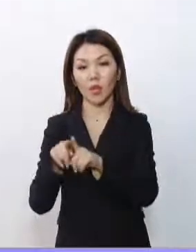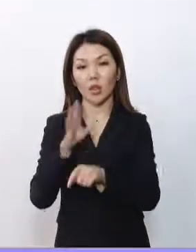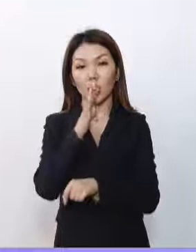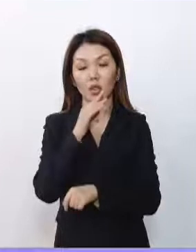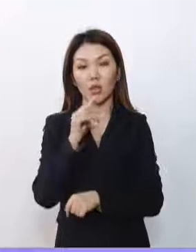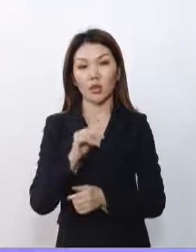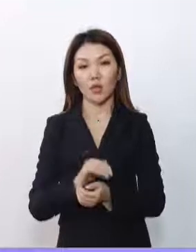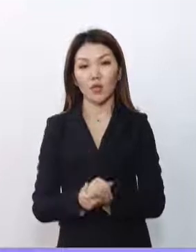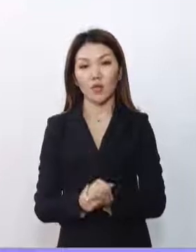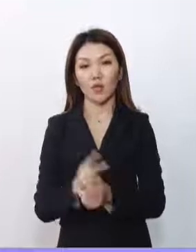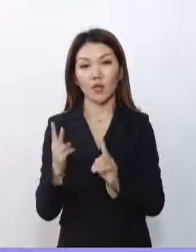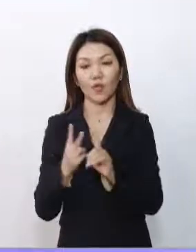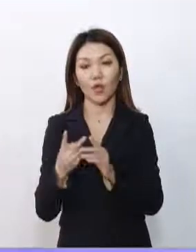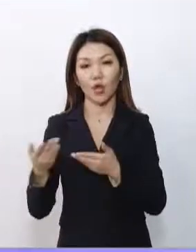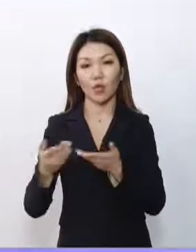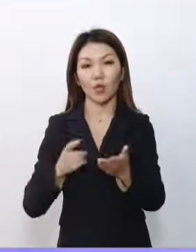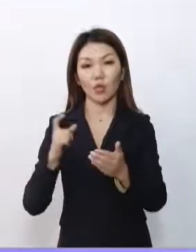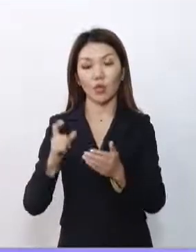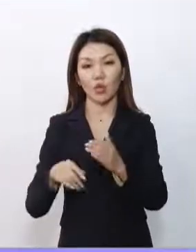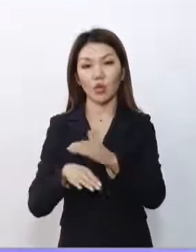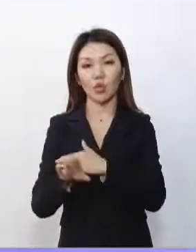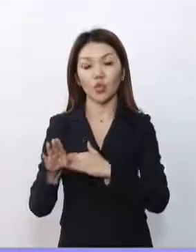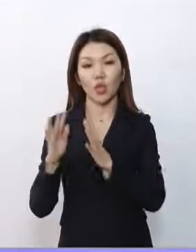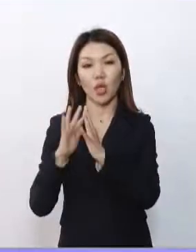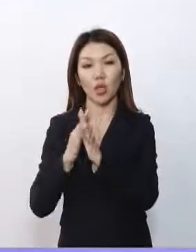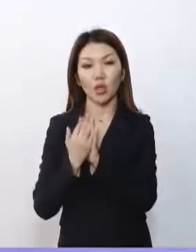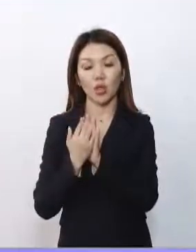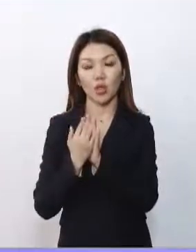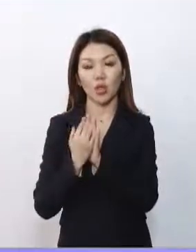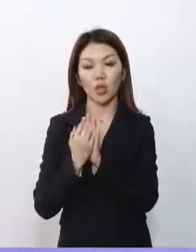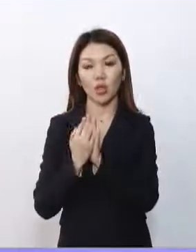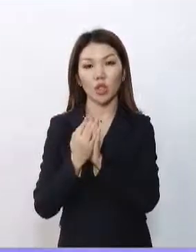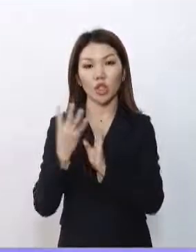2 пешеход удалился от поселка на